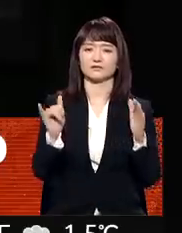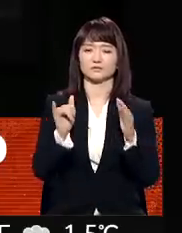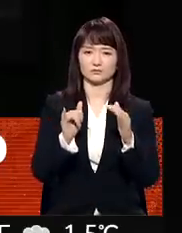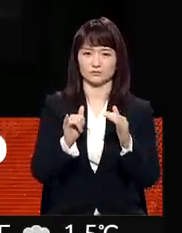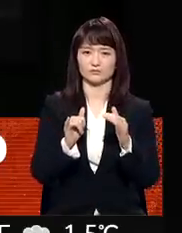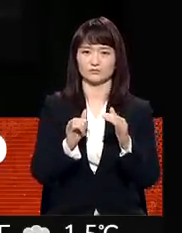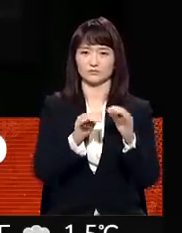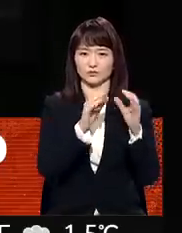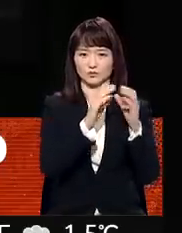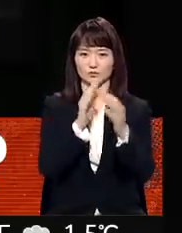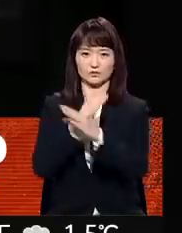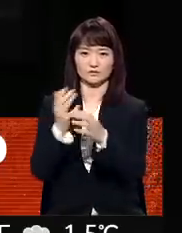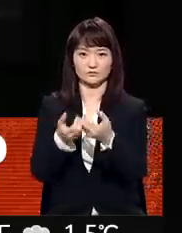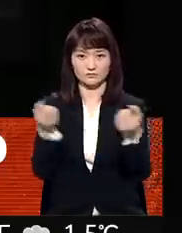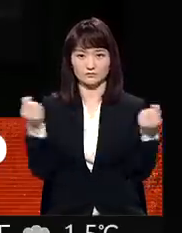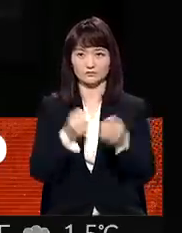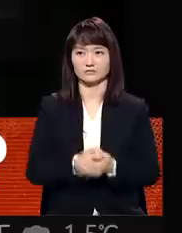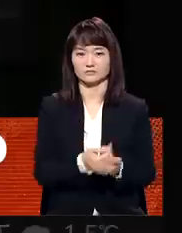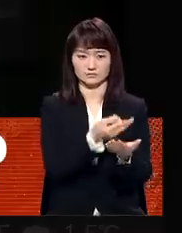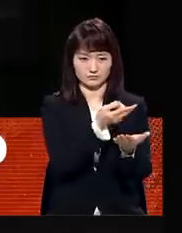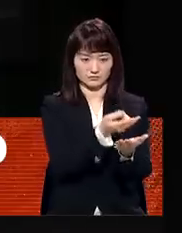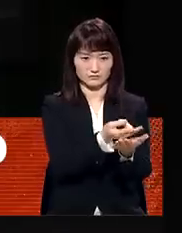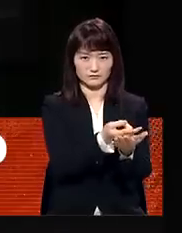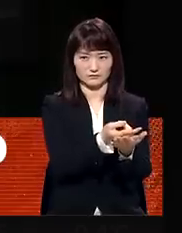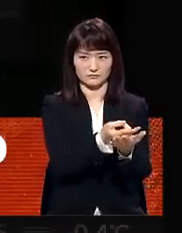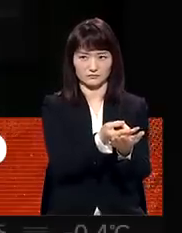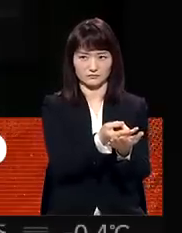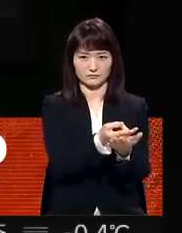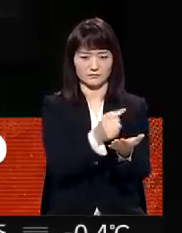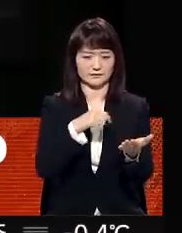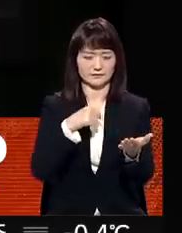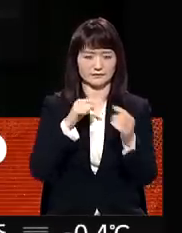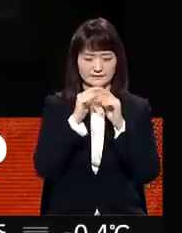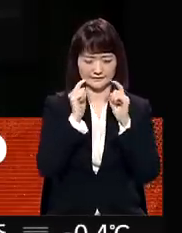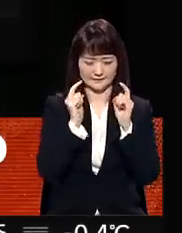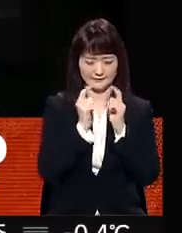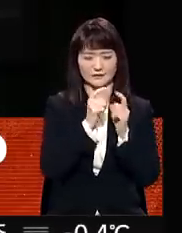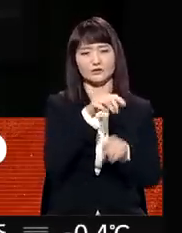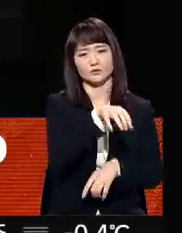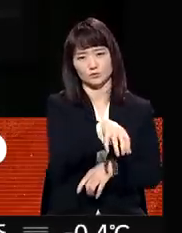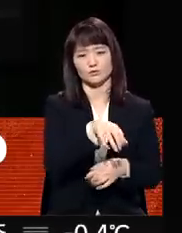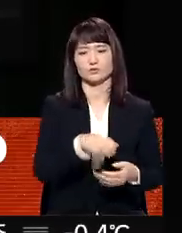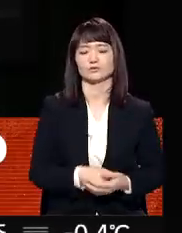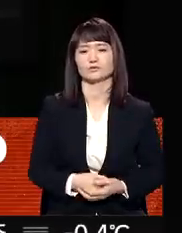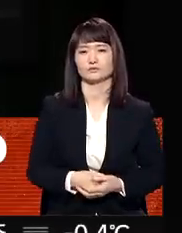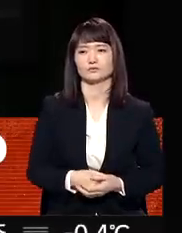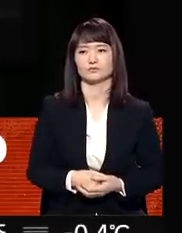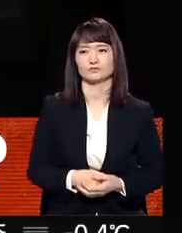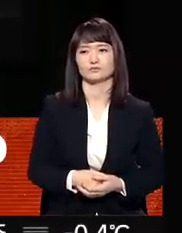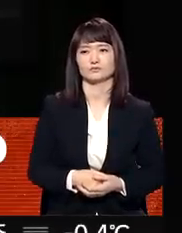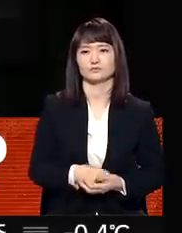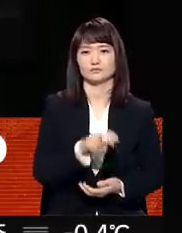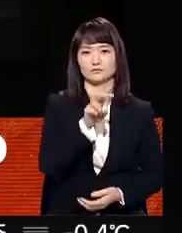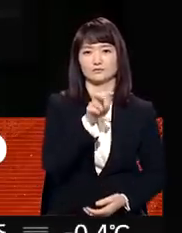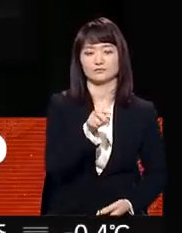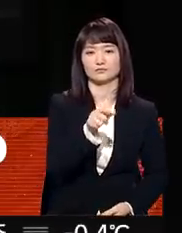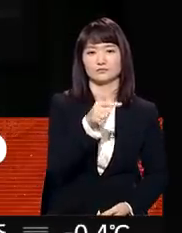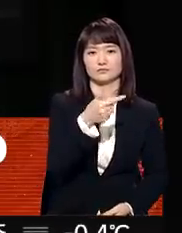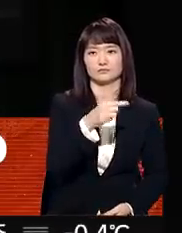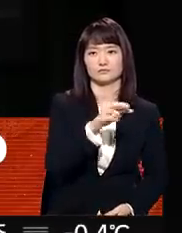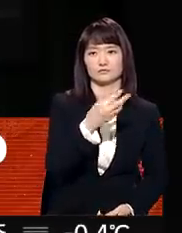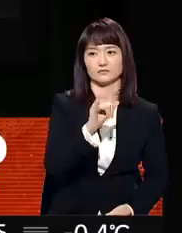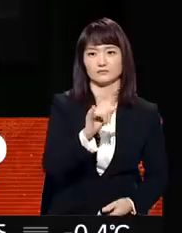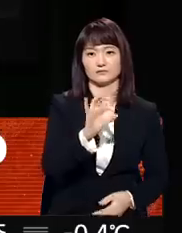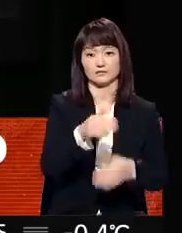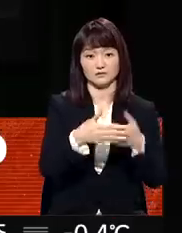같은데 박혜주 님은 킹왕짱 프라이빗 공간입니다라고 말씀을 하셨고요 유애경님 며느리가 안방 주무시라고